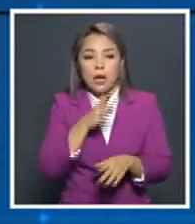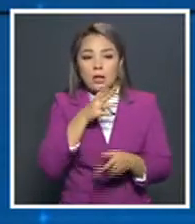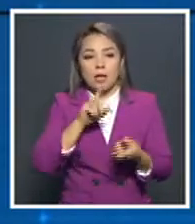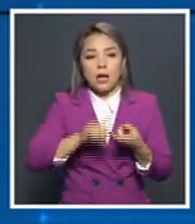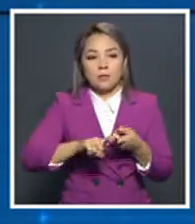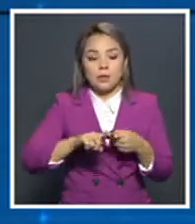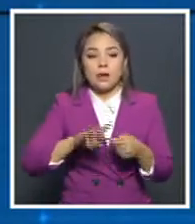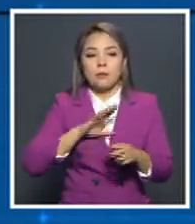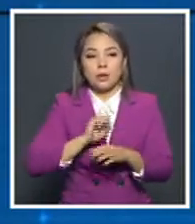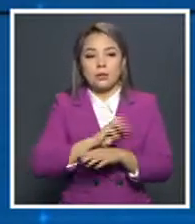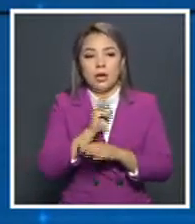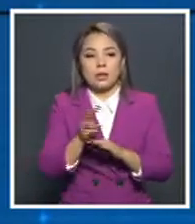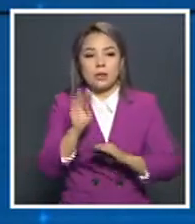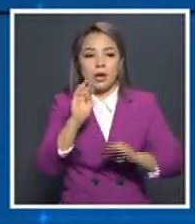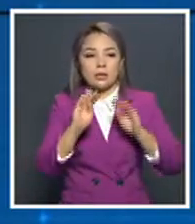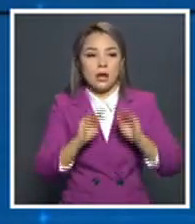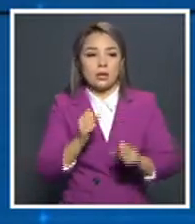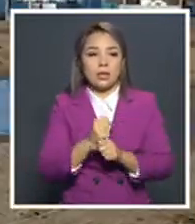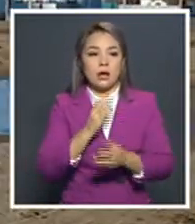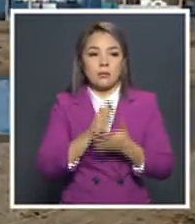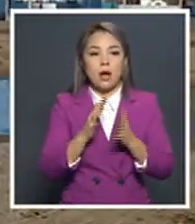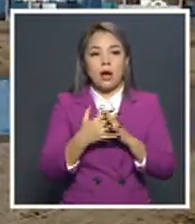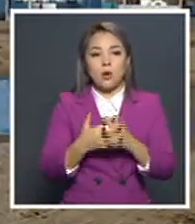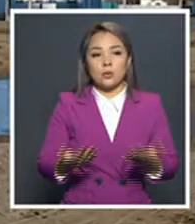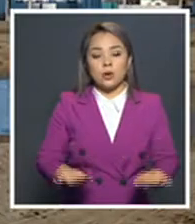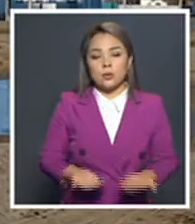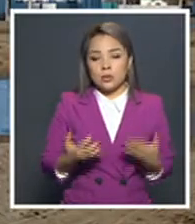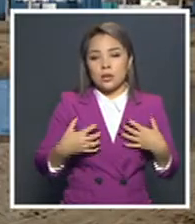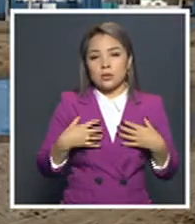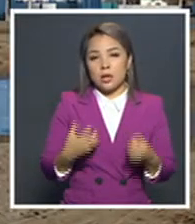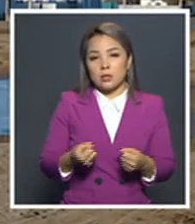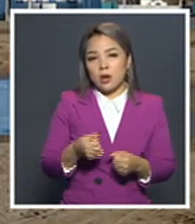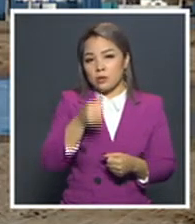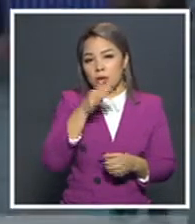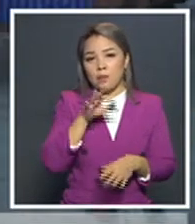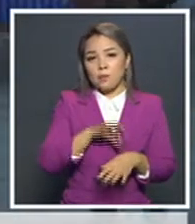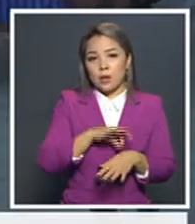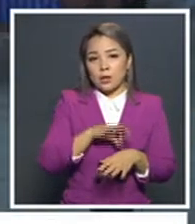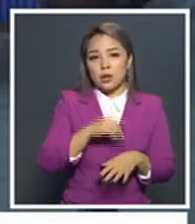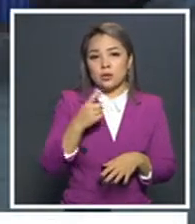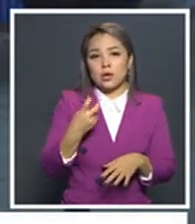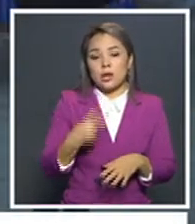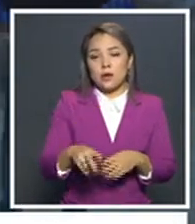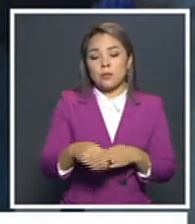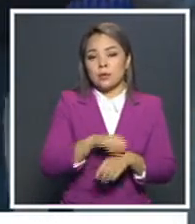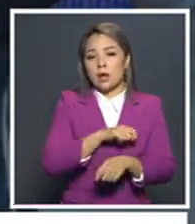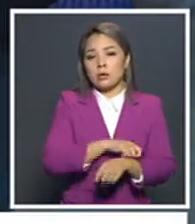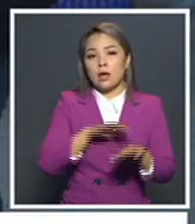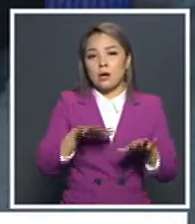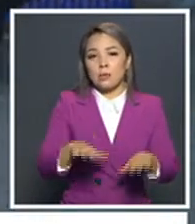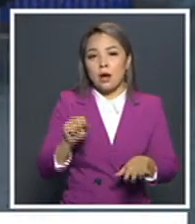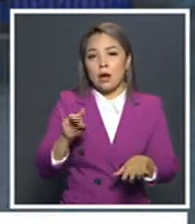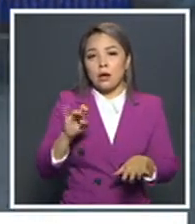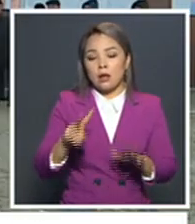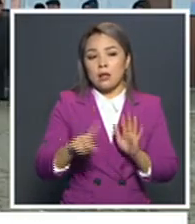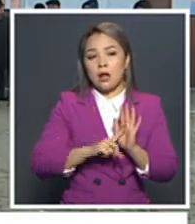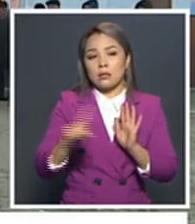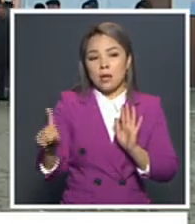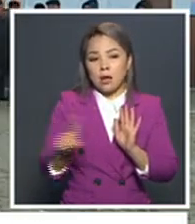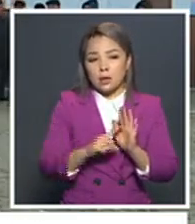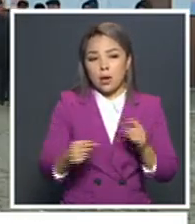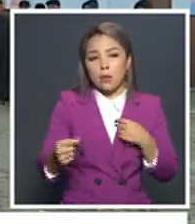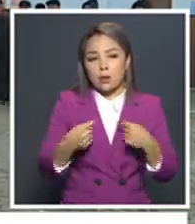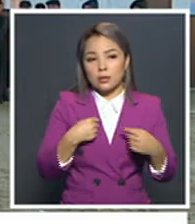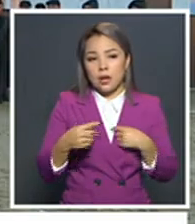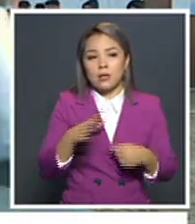талабына сай жабдықталған. Бұған дейін ауыл тұрғындары денсаулығы сыр берсе 120 шақырым жердегі Арал қаласына қатынап біраз